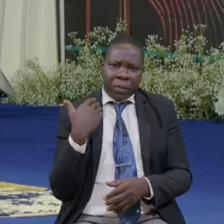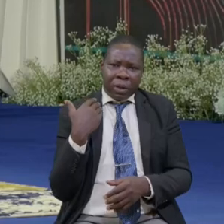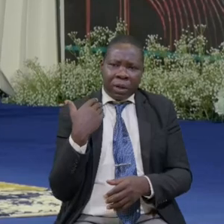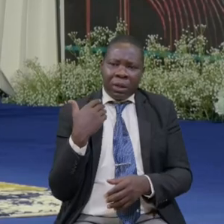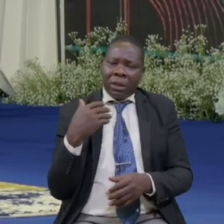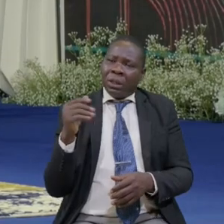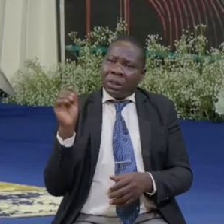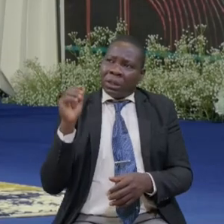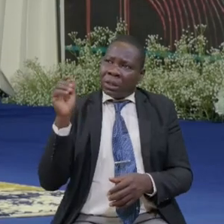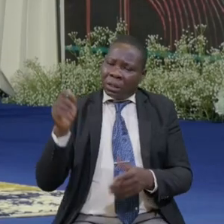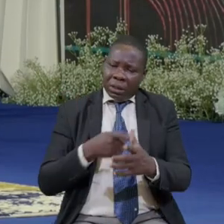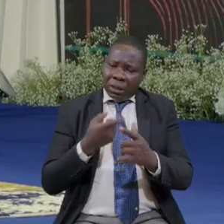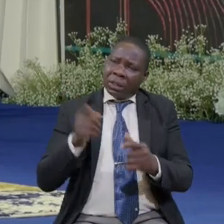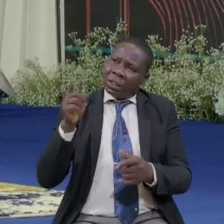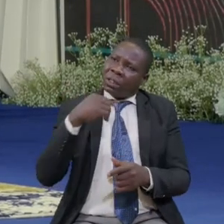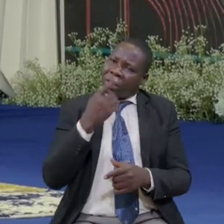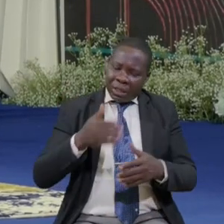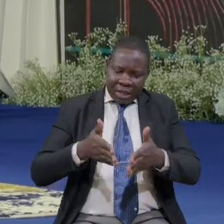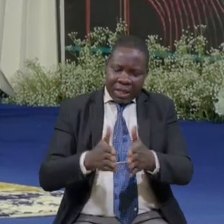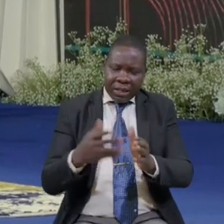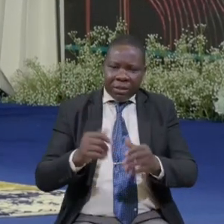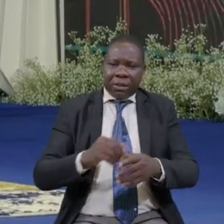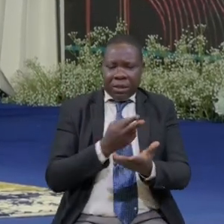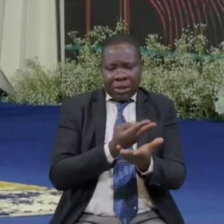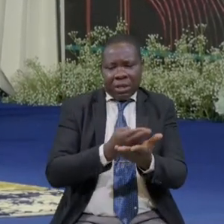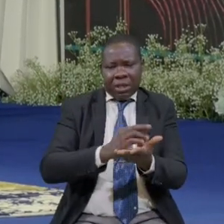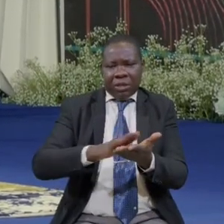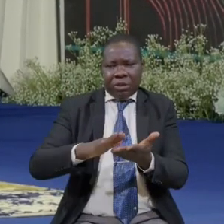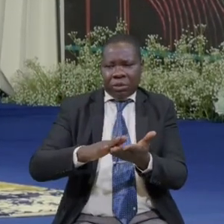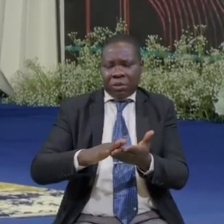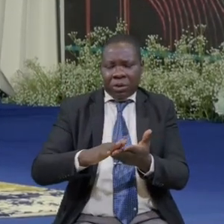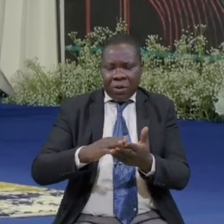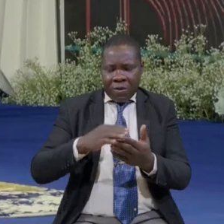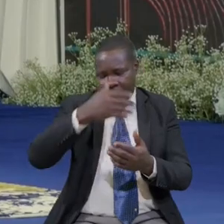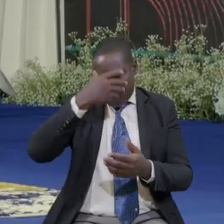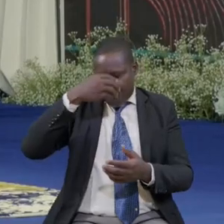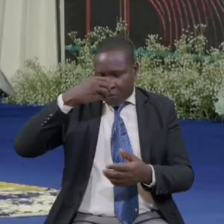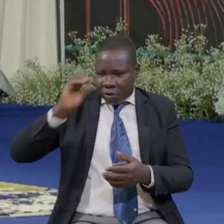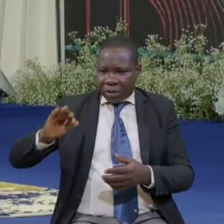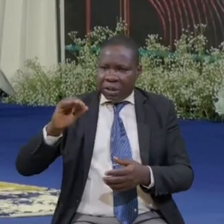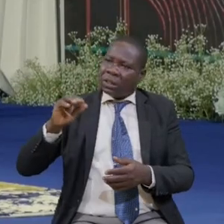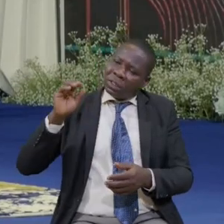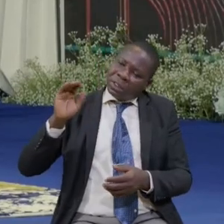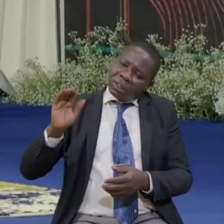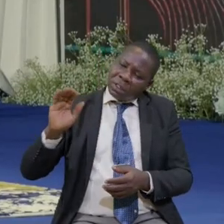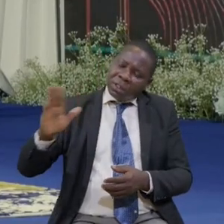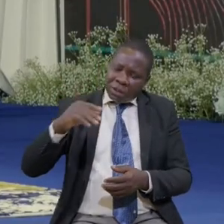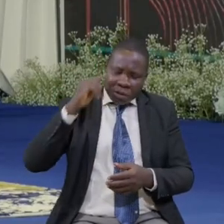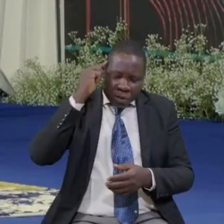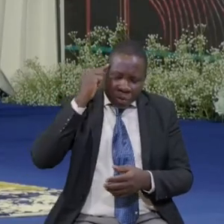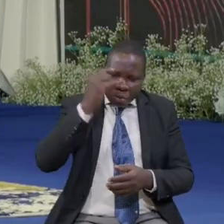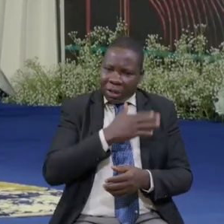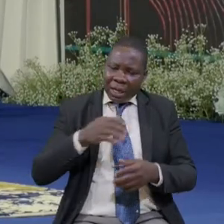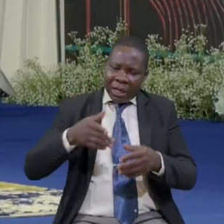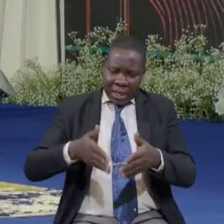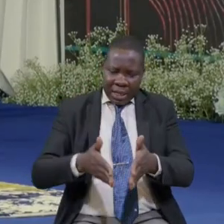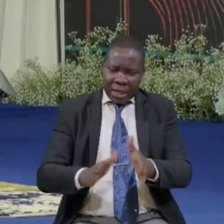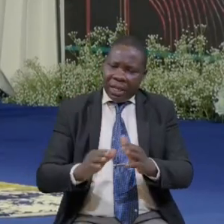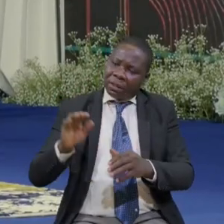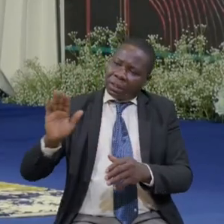Et c'est dit que le méchant abandonne sa voie et l'homme d'iniquité ses pensées, qu'il retourne